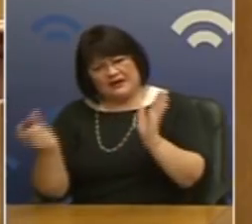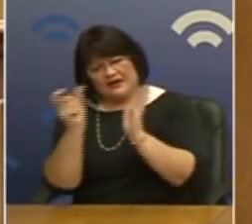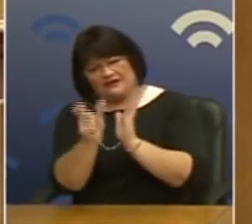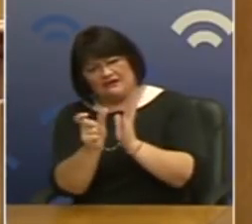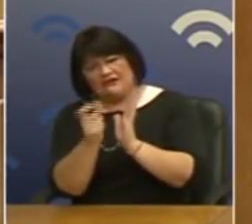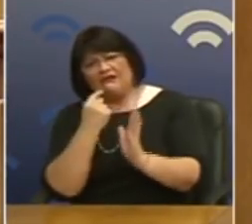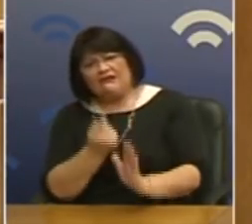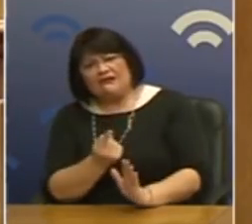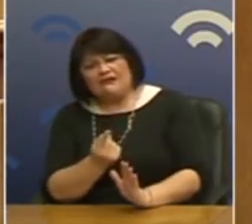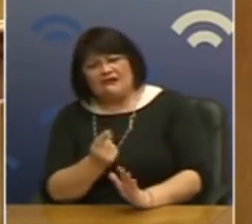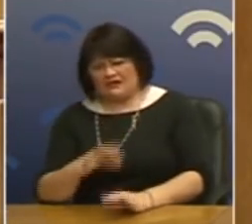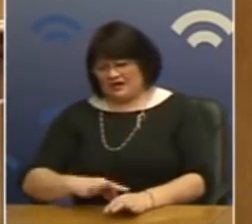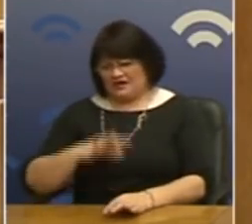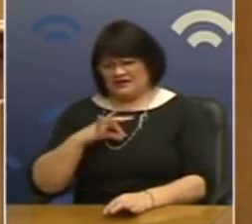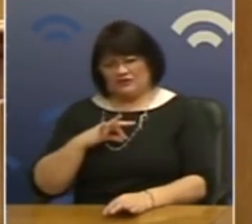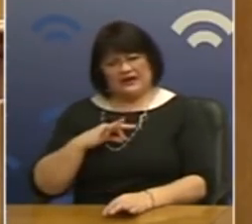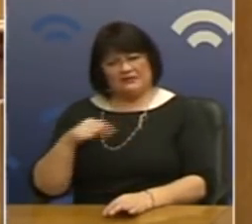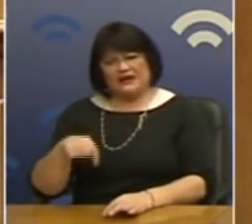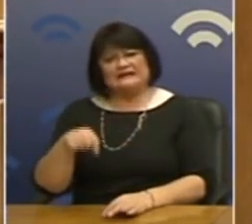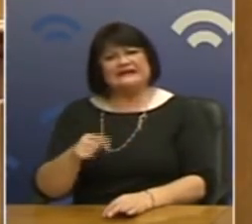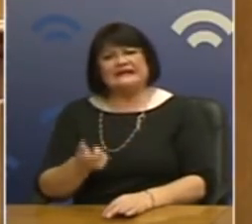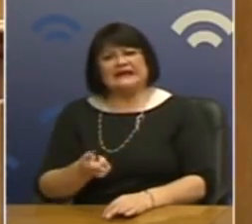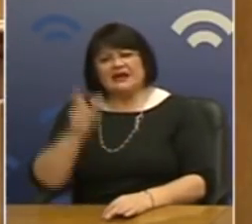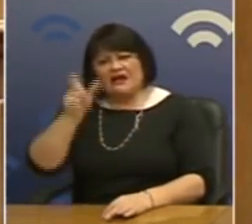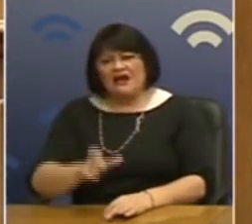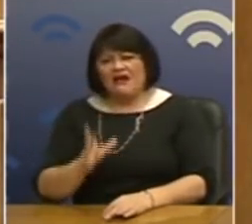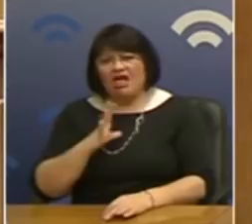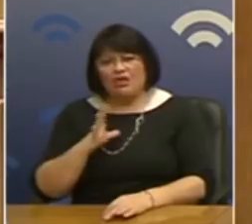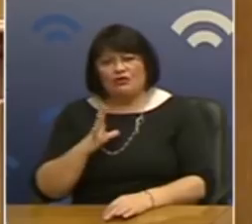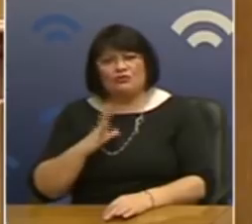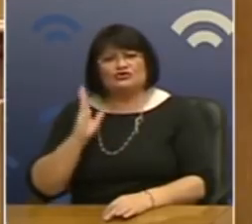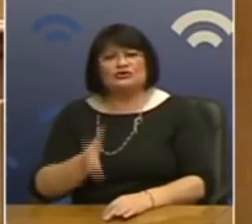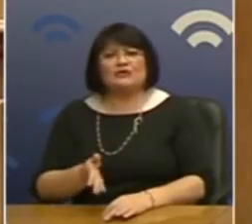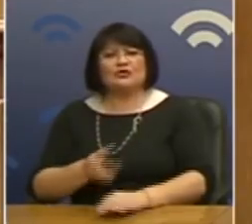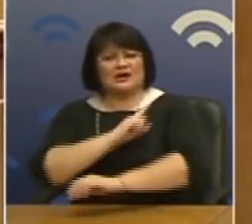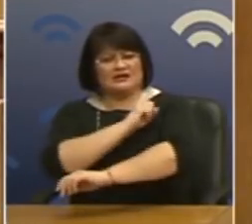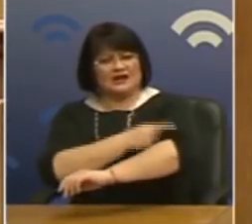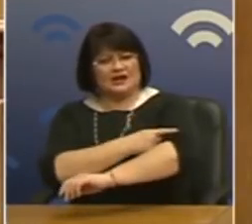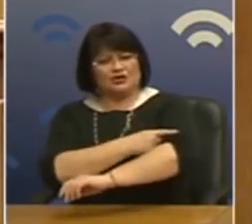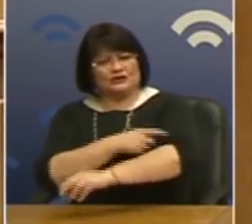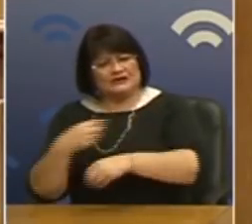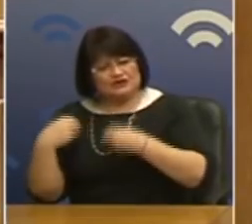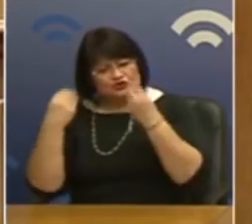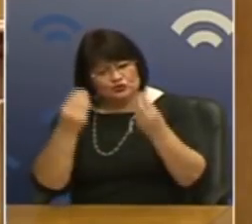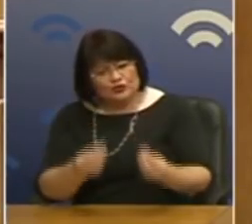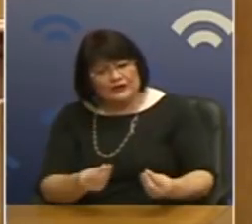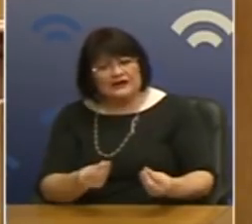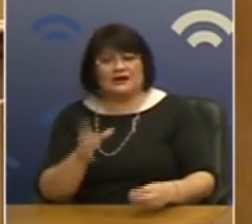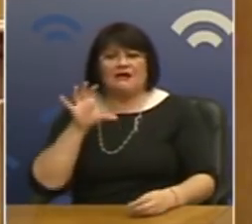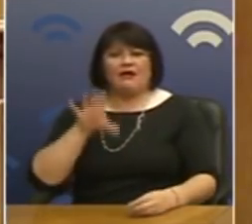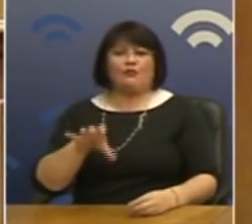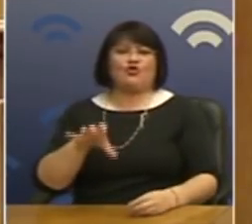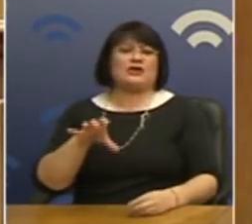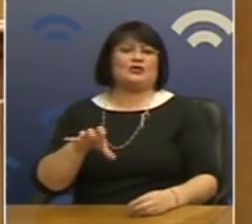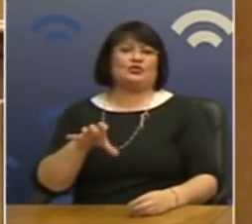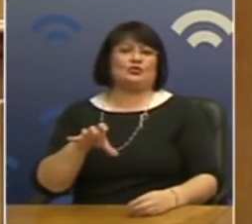Όμως αξιοπρέπεια σήμερα είναι ο άνθρωπος να ζει με βάση τις δυνατότητες που του προσφέρει η εποχή, τις